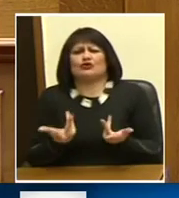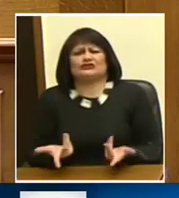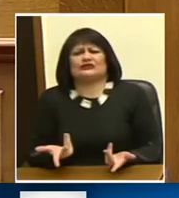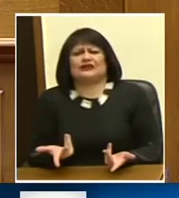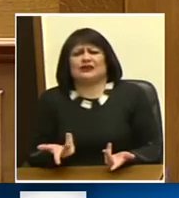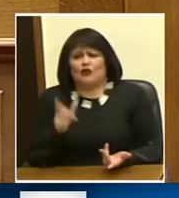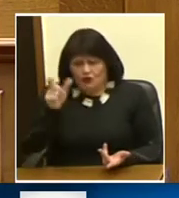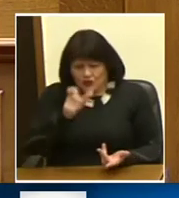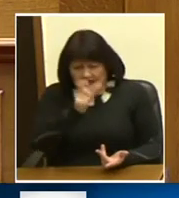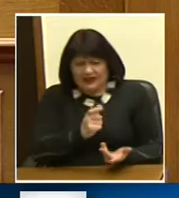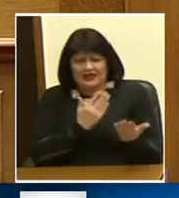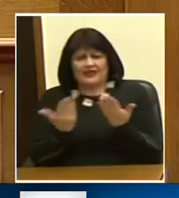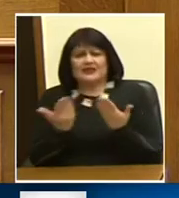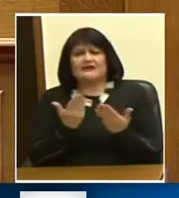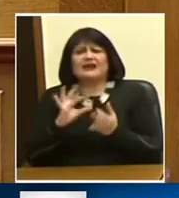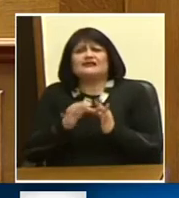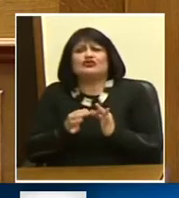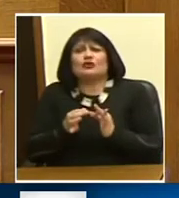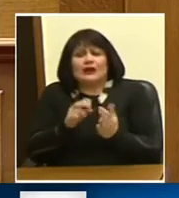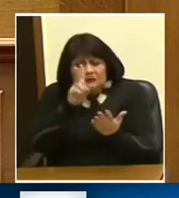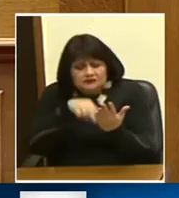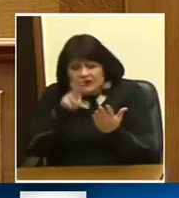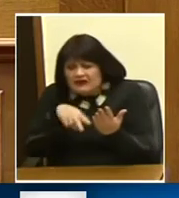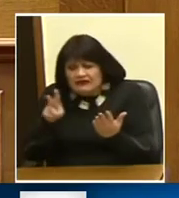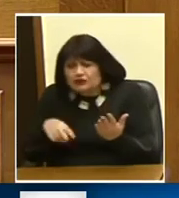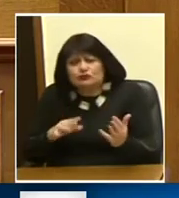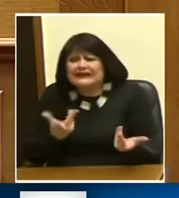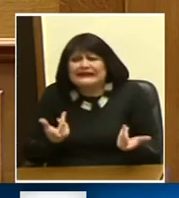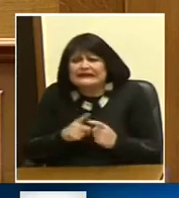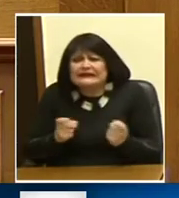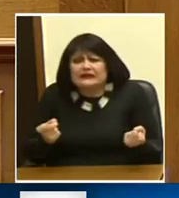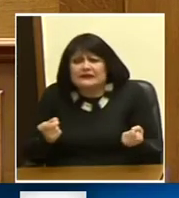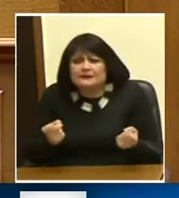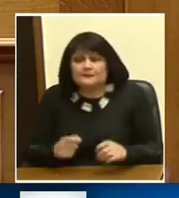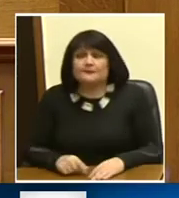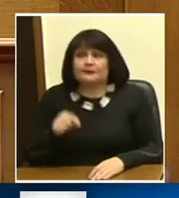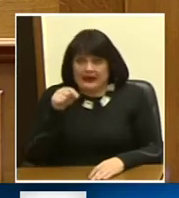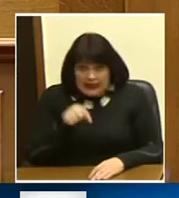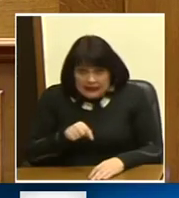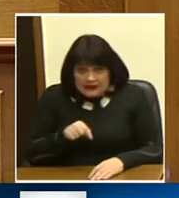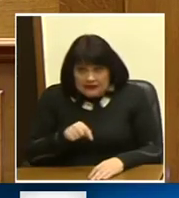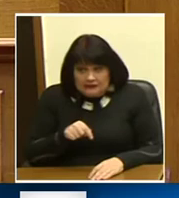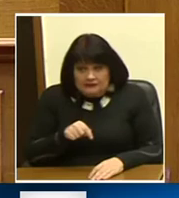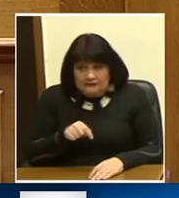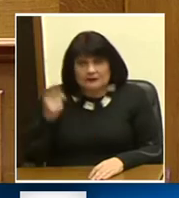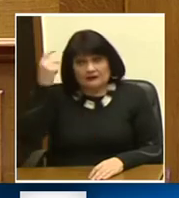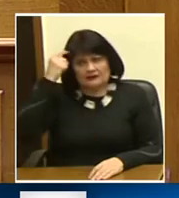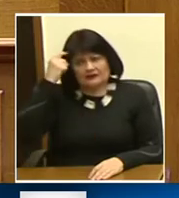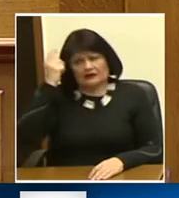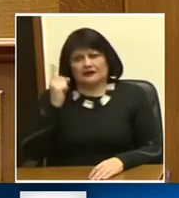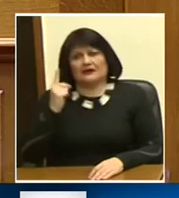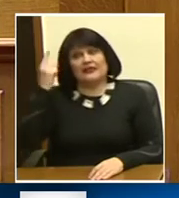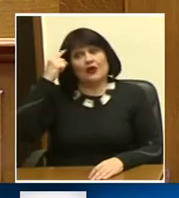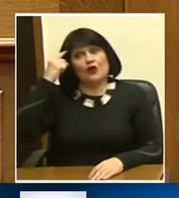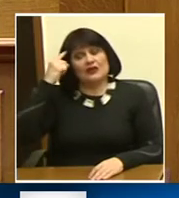διαβάζει ο καθένας μας από την ιστορία? Και εκεί είναι οι ιδεολογικές